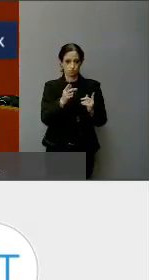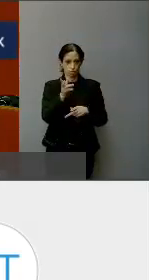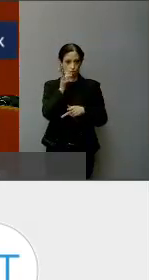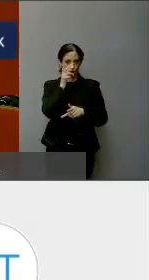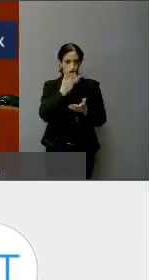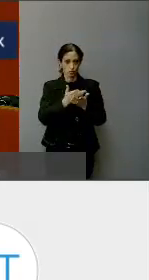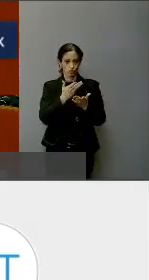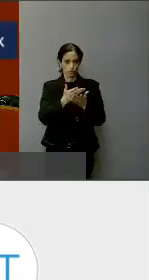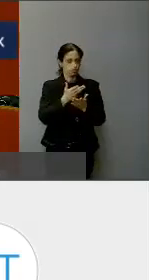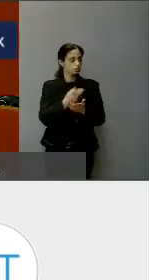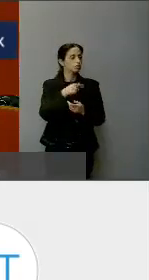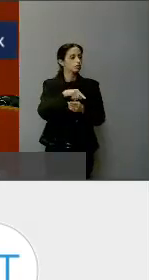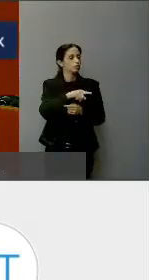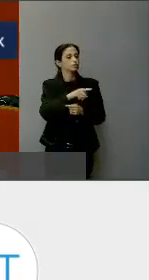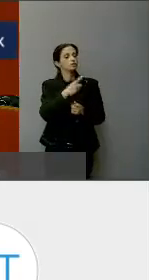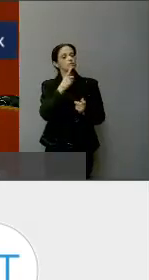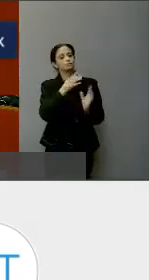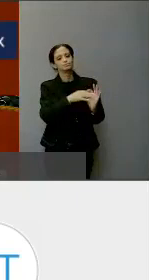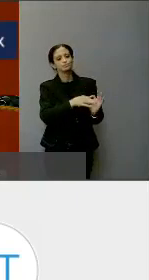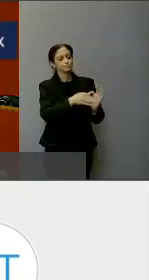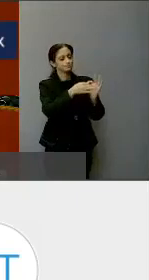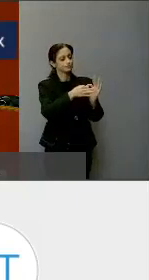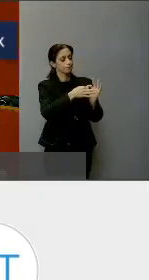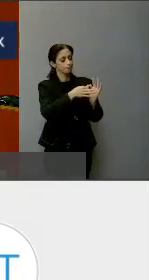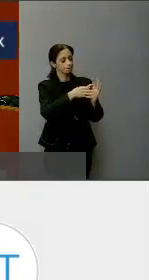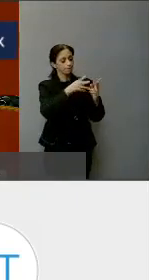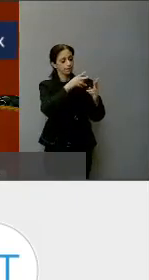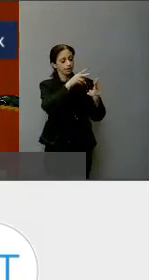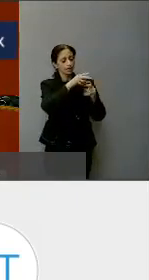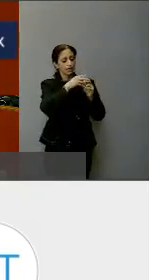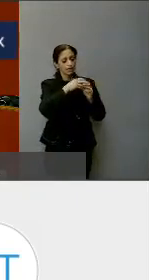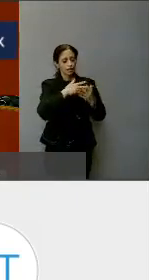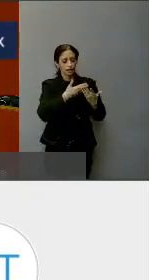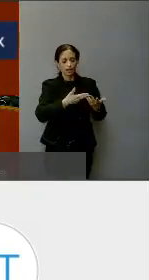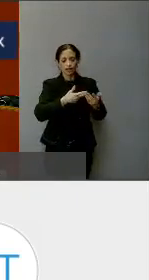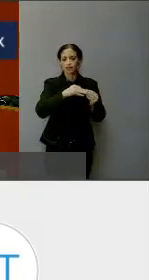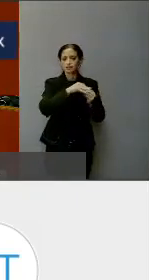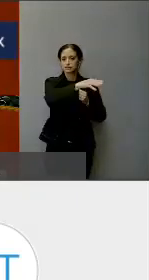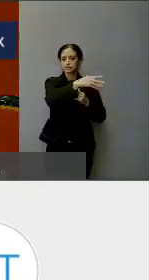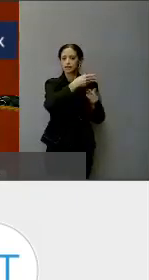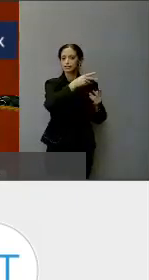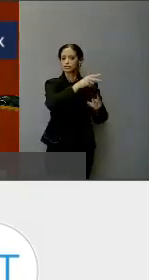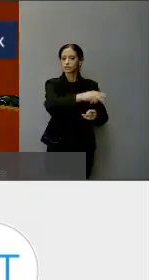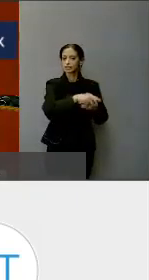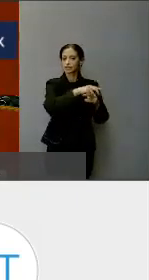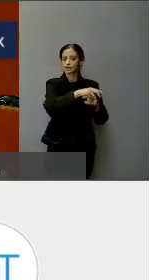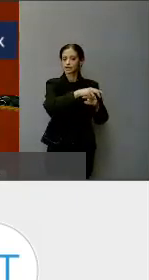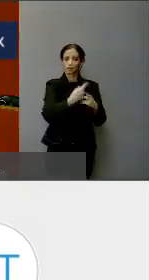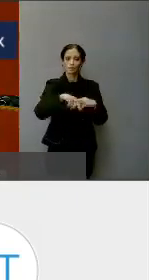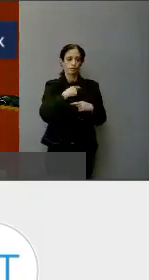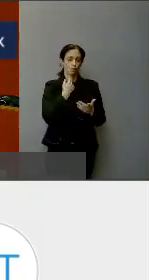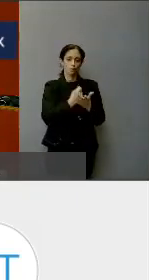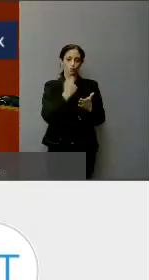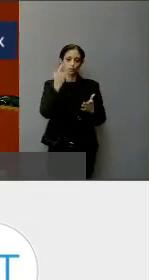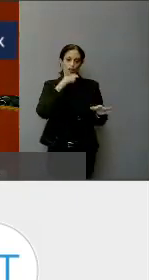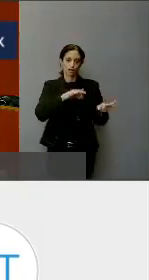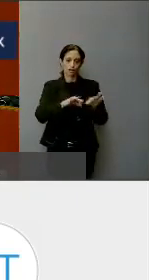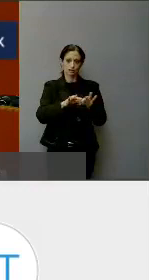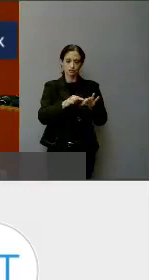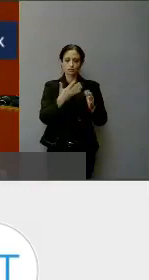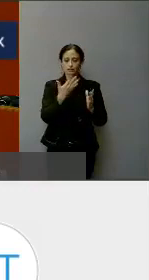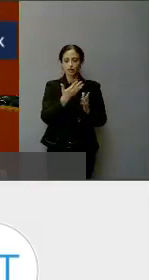legame poi dalla destinazione agricola per dire per noi diventa strategico anche il discorso